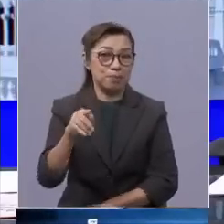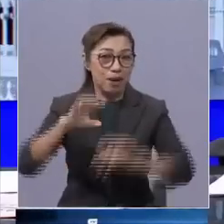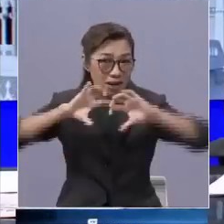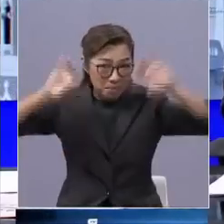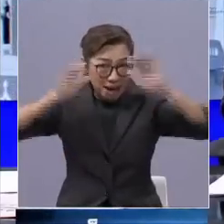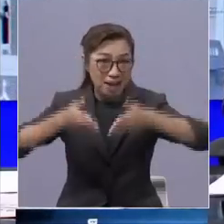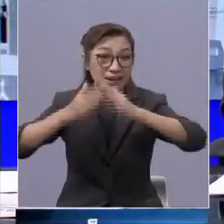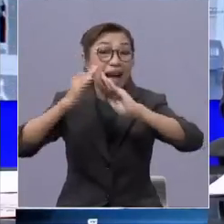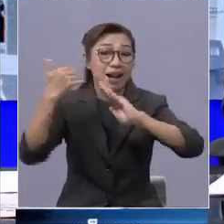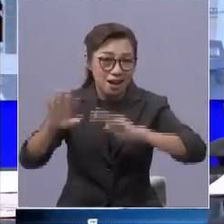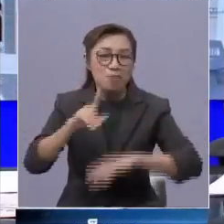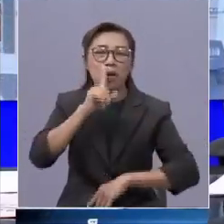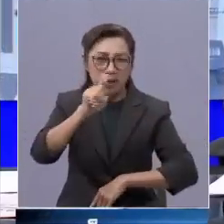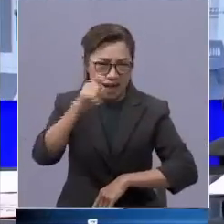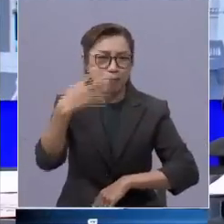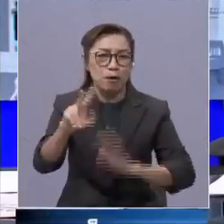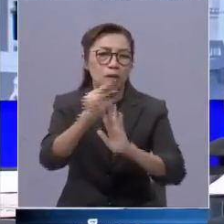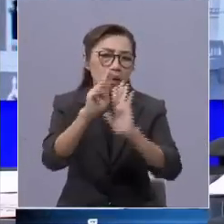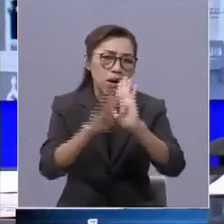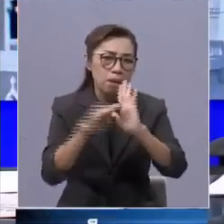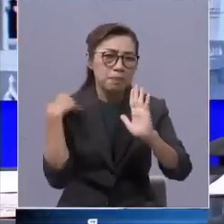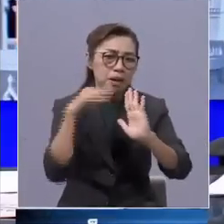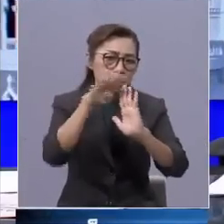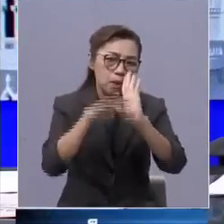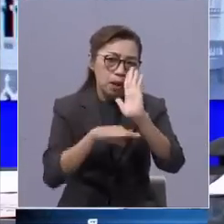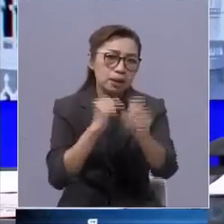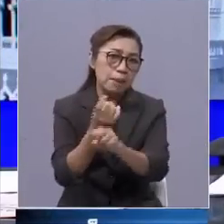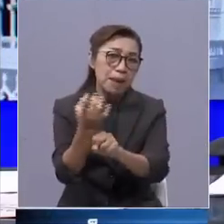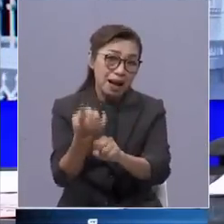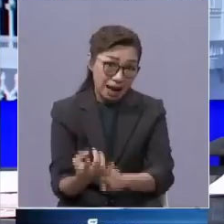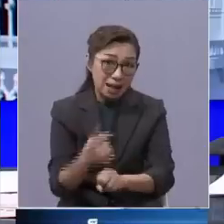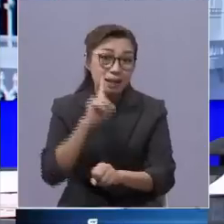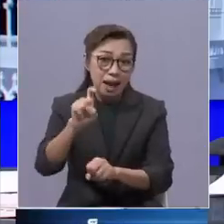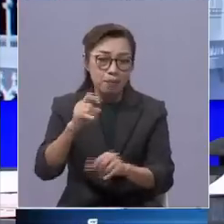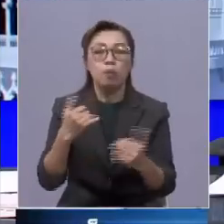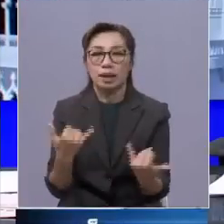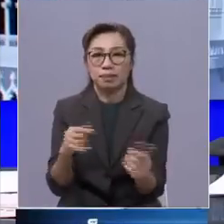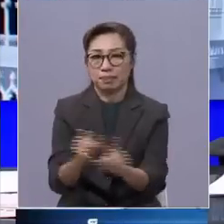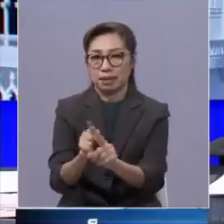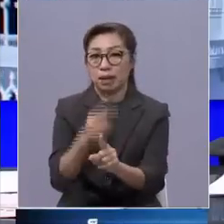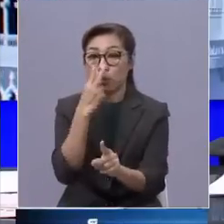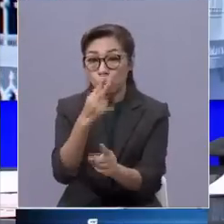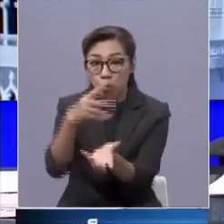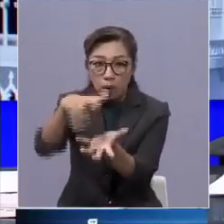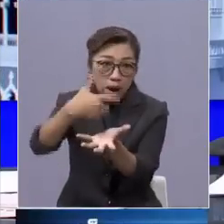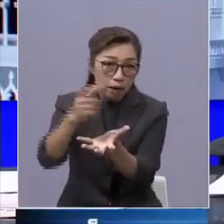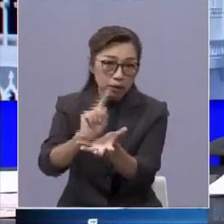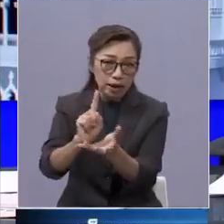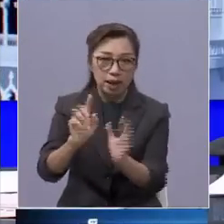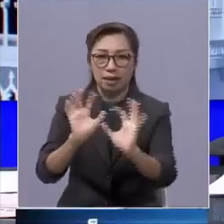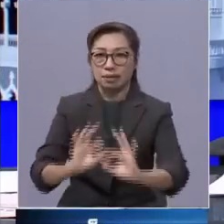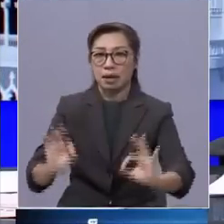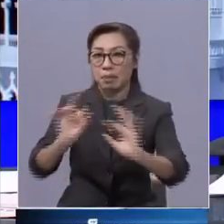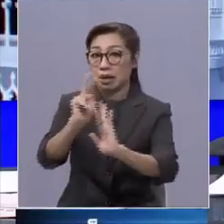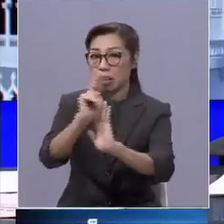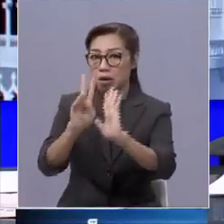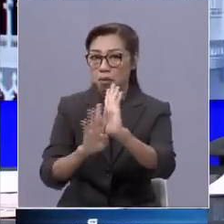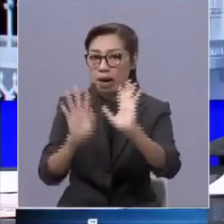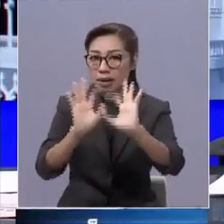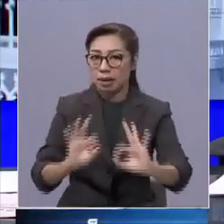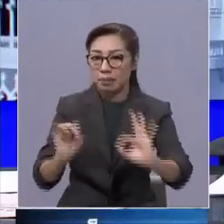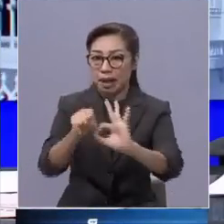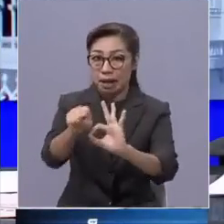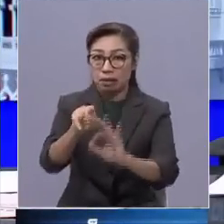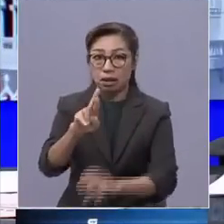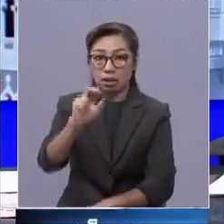ไล่ให้ดูว่ามีอะไรที่จะต้องมารับฟังแล้วก็ดำเนินการต่อกันบ้าง ใช่ครับโดยเฉพาะอย่างยิ่งนโยบายที่ต้องจับตากันในการ